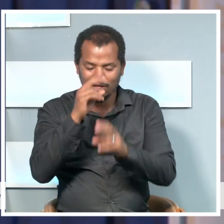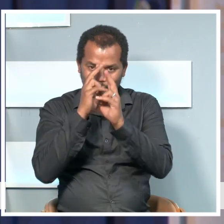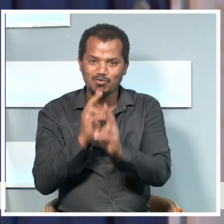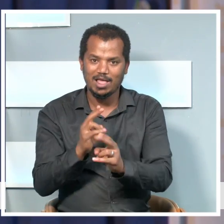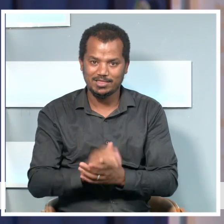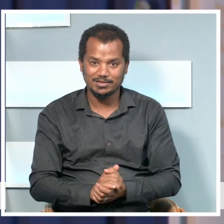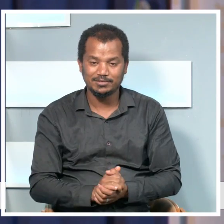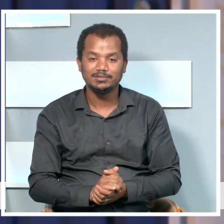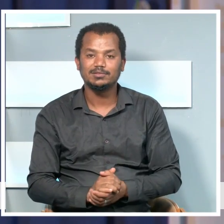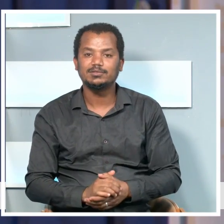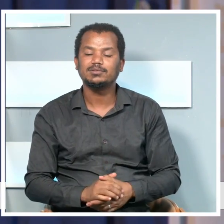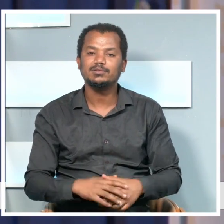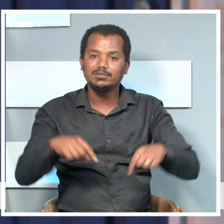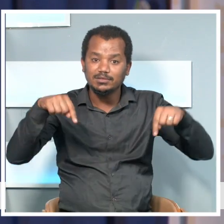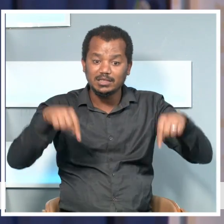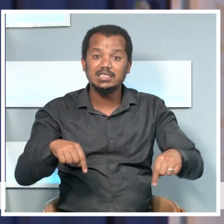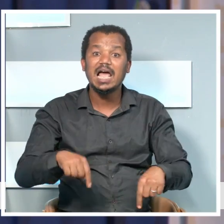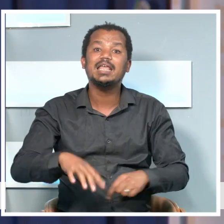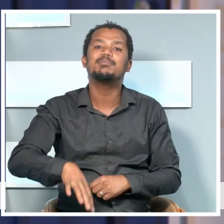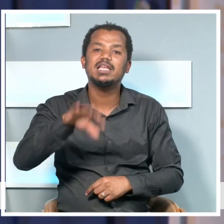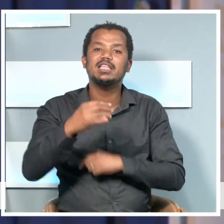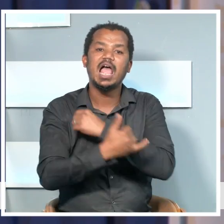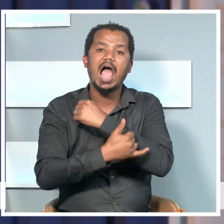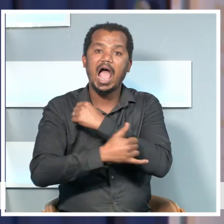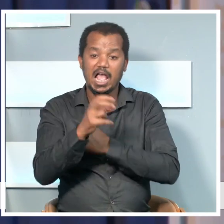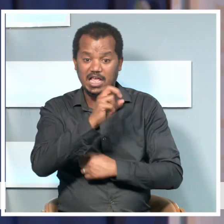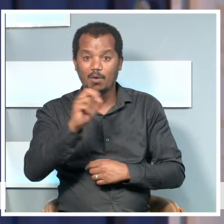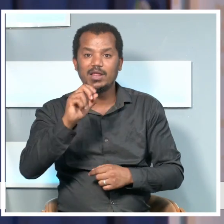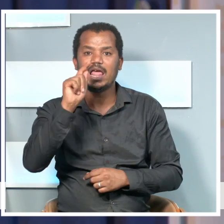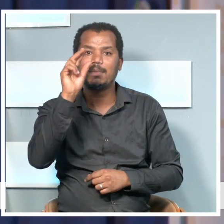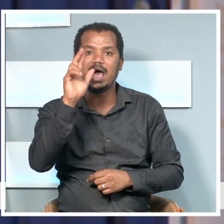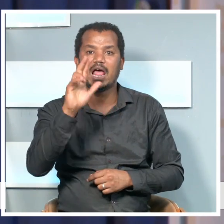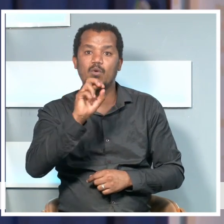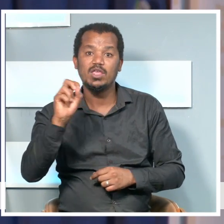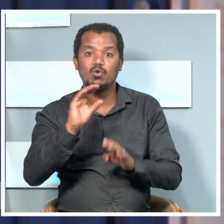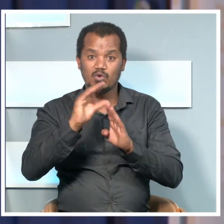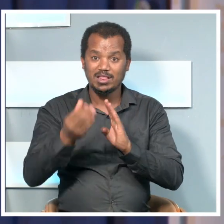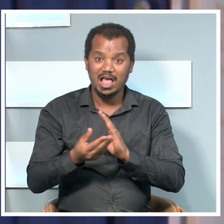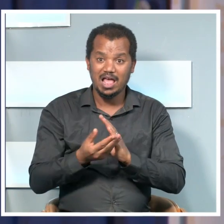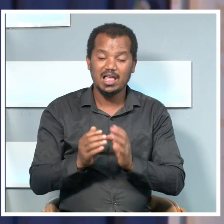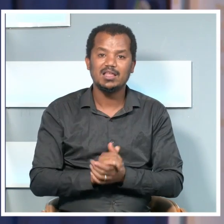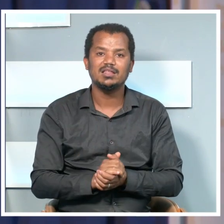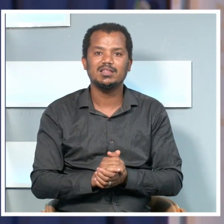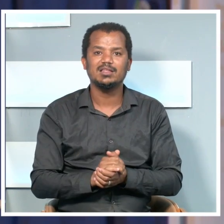ክቡራንና ክቡራት ዛሬ የምንገኝበት ሀገራዊ ነባራዊ ሁኔታ